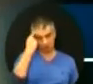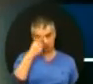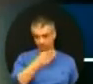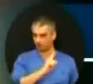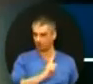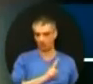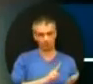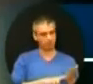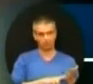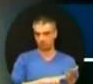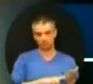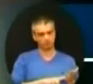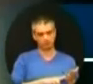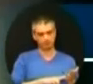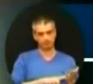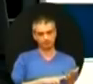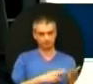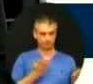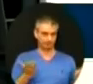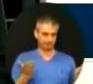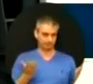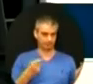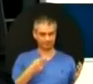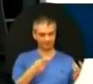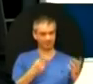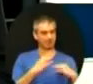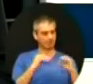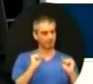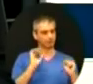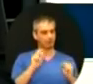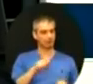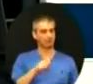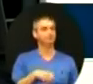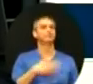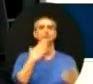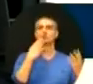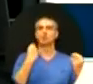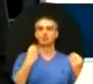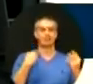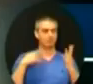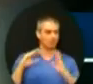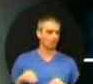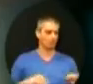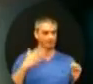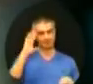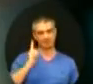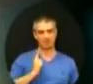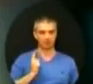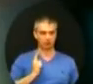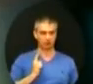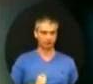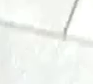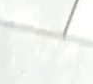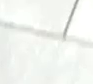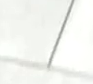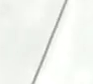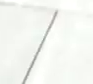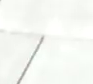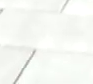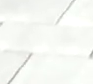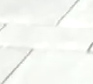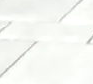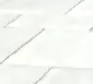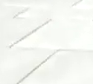שזה לא נכון. זה לא... אתה יודע מה? זה אבן היסוד של הכנסת. תודה רבה. אנחנו עוברים לקריאה האישית.